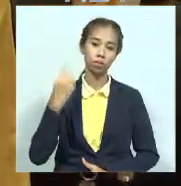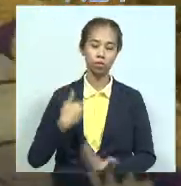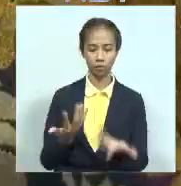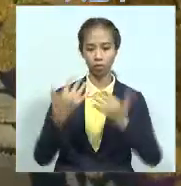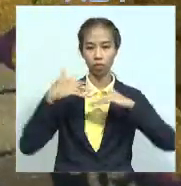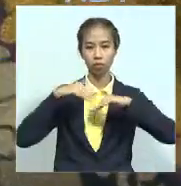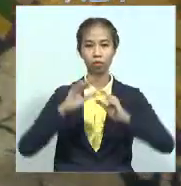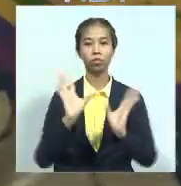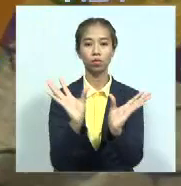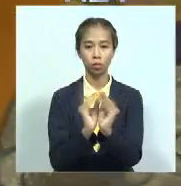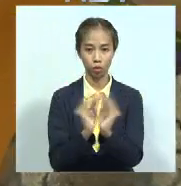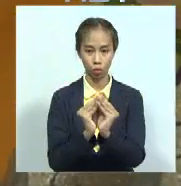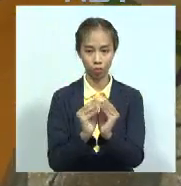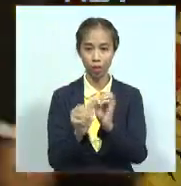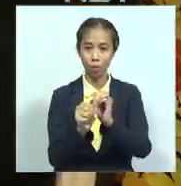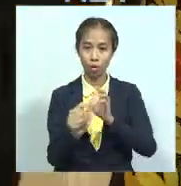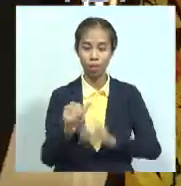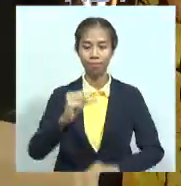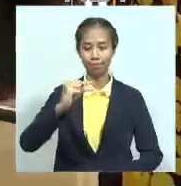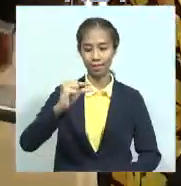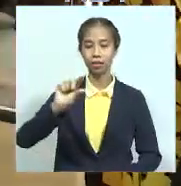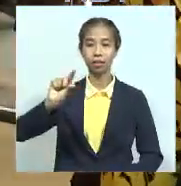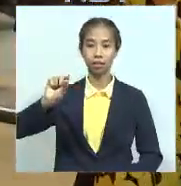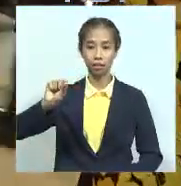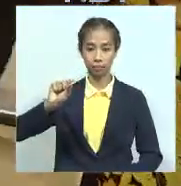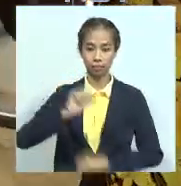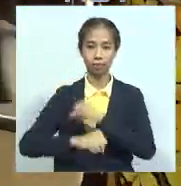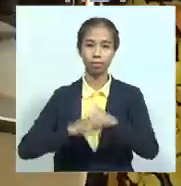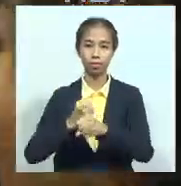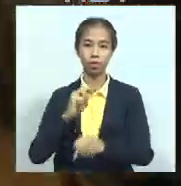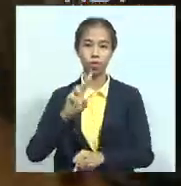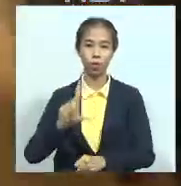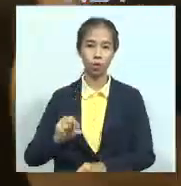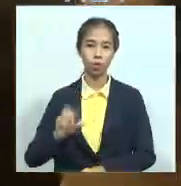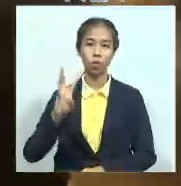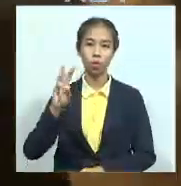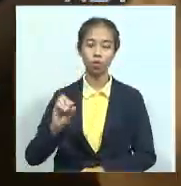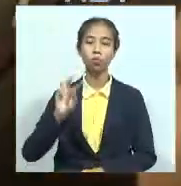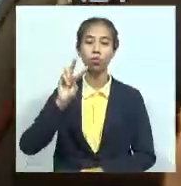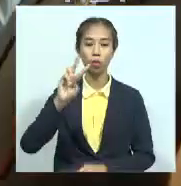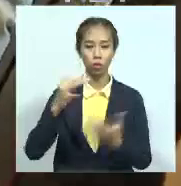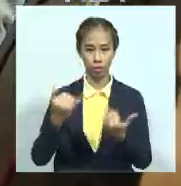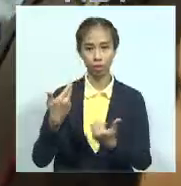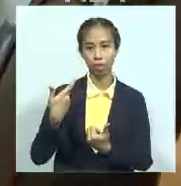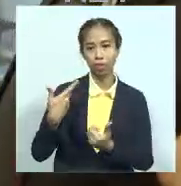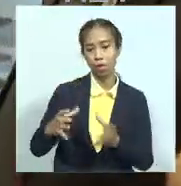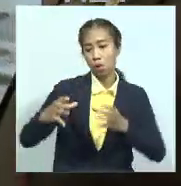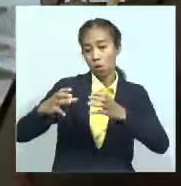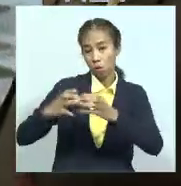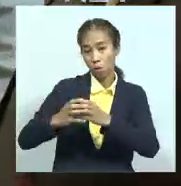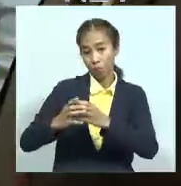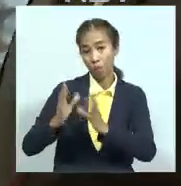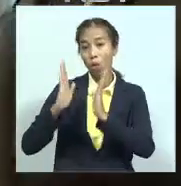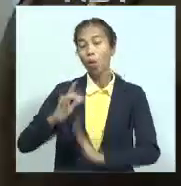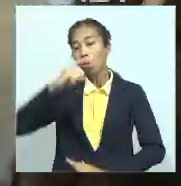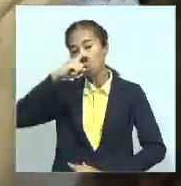าร่วมการประชุมผู้นำ G20 ประจำปี2562โดยได้รับการต้อนรับจากตัวแทนคนไทยที่แต่งกายในชุดกิโมโ